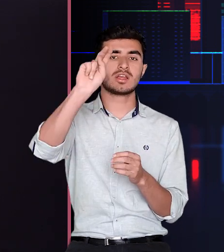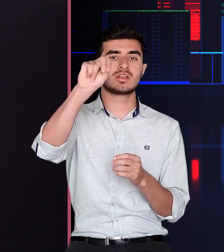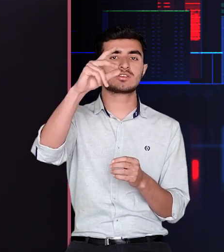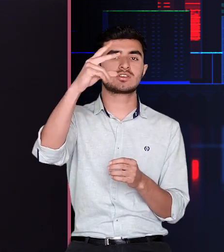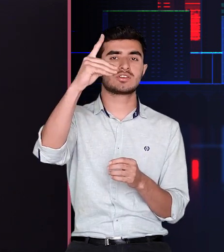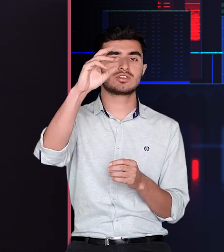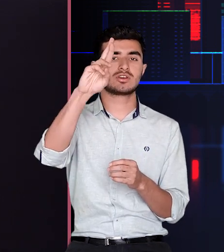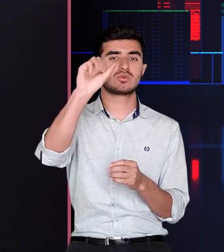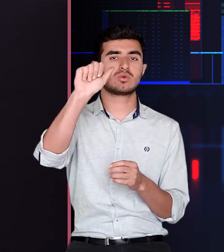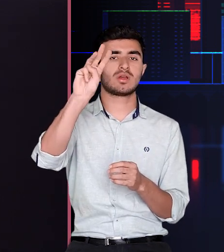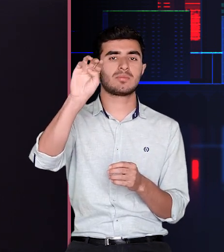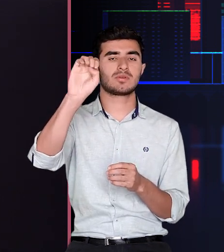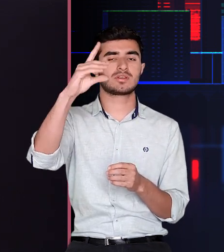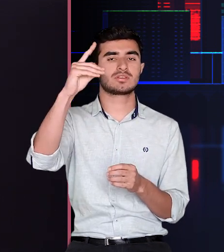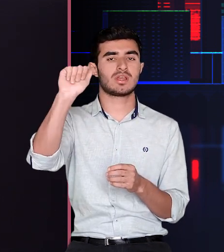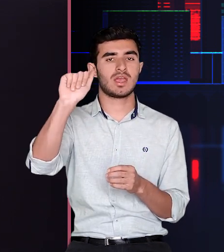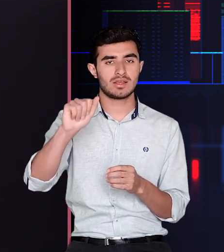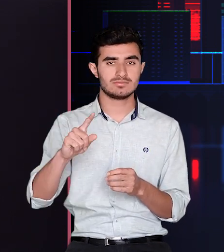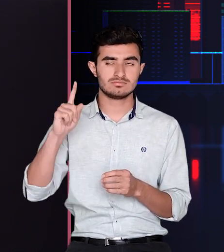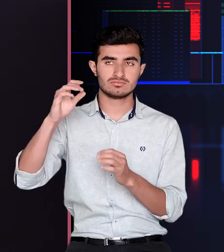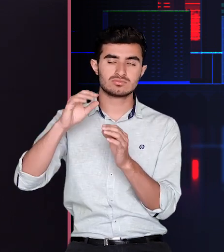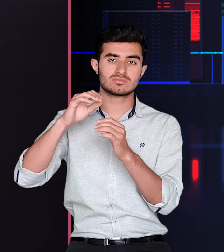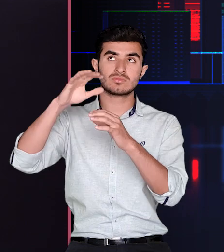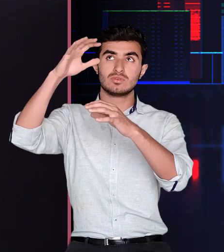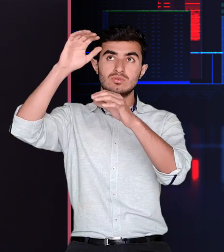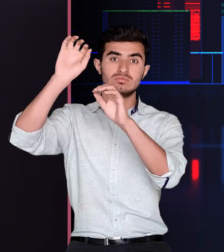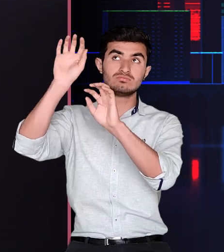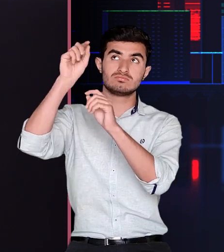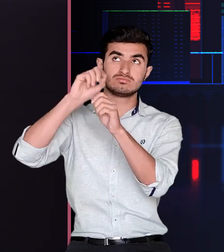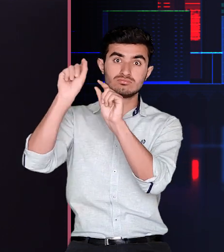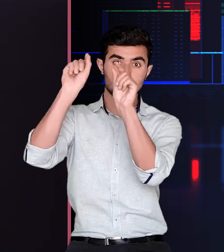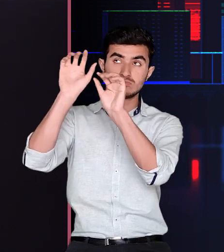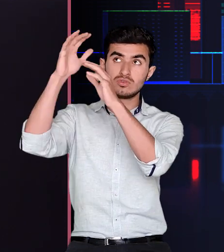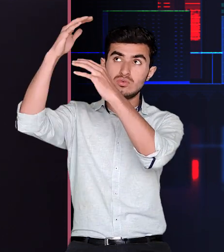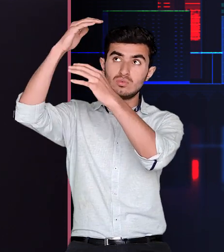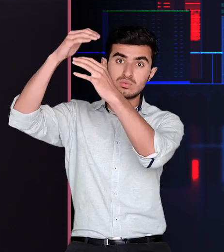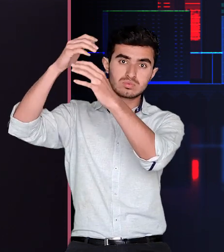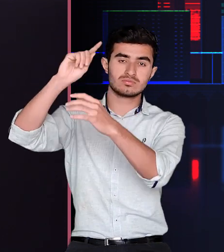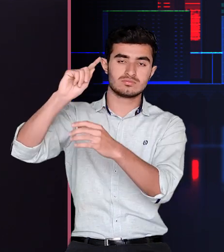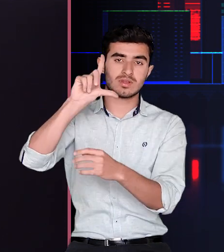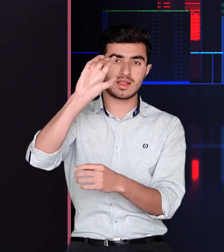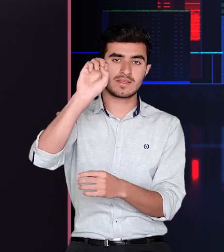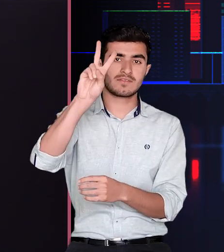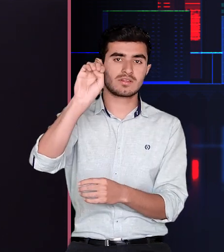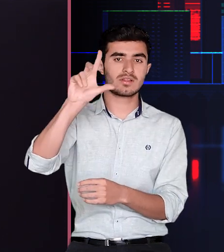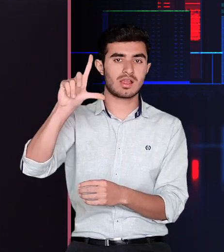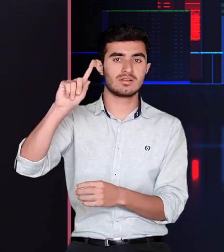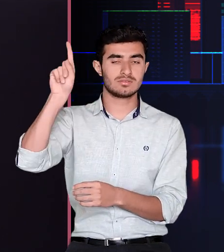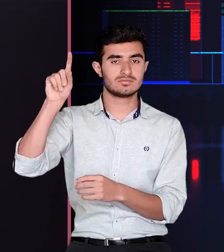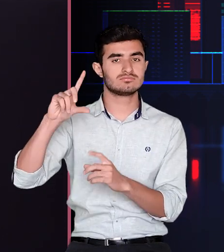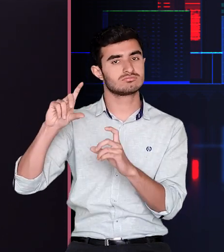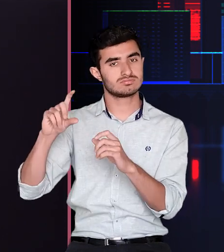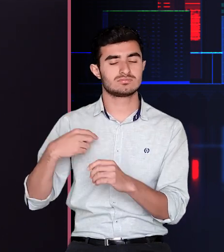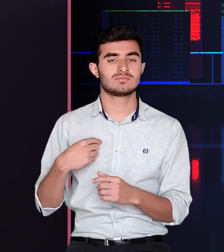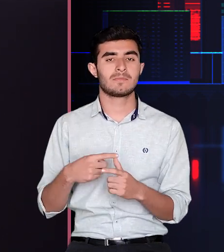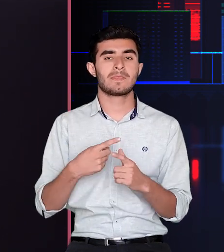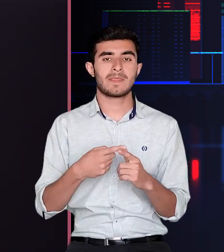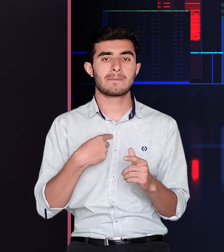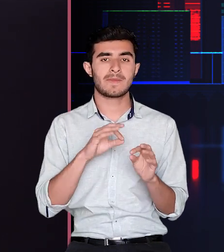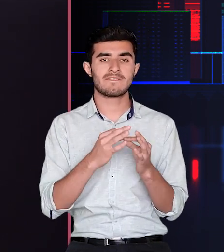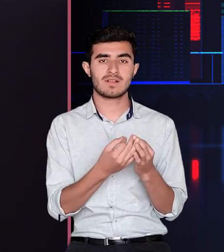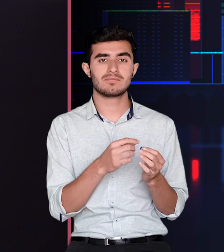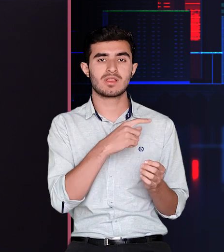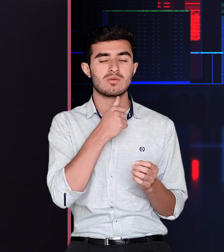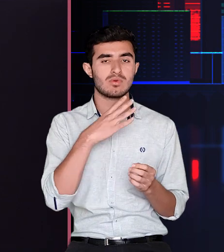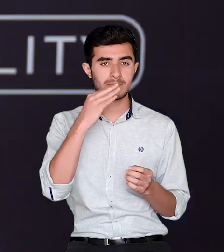then I used that to convince my parents कि I need a better telescope, I need a mount, equatorial mount, so I could track the stars, so I